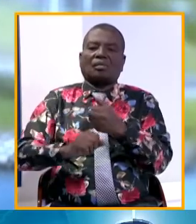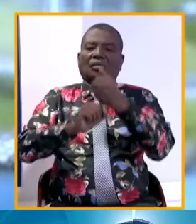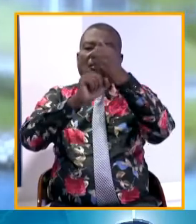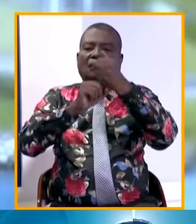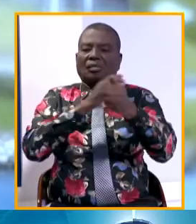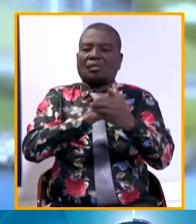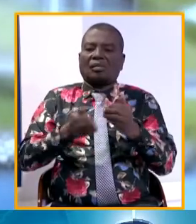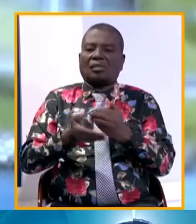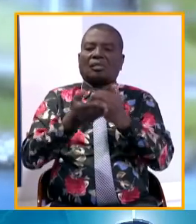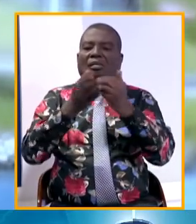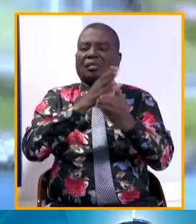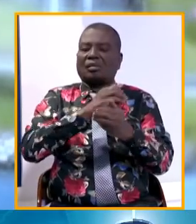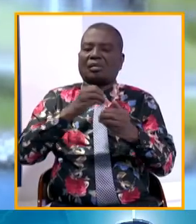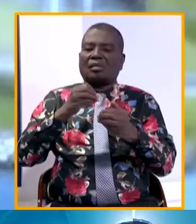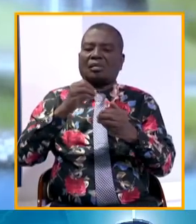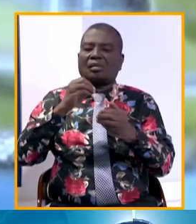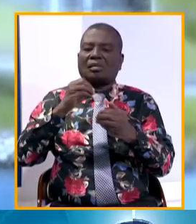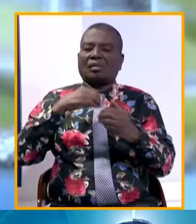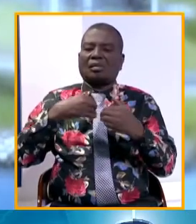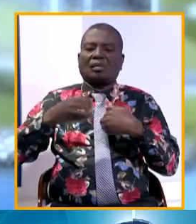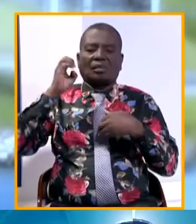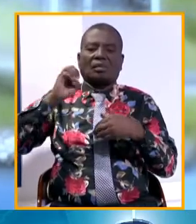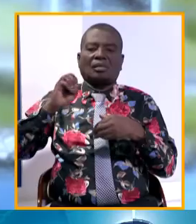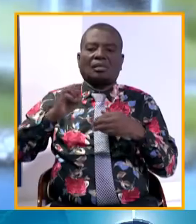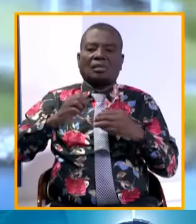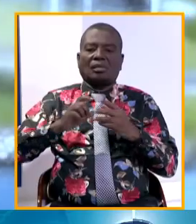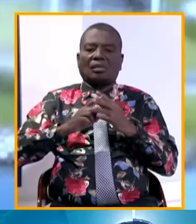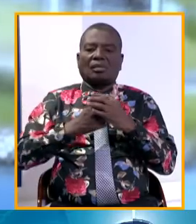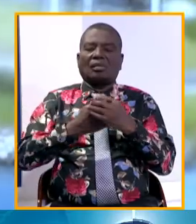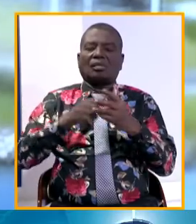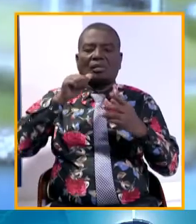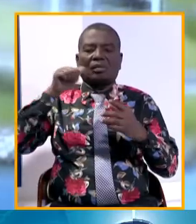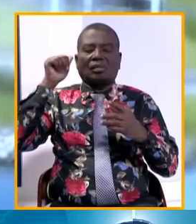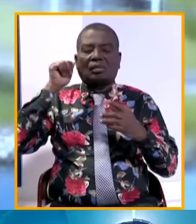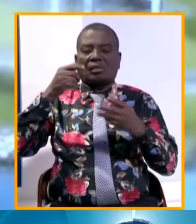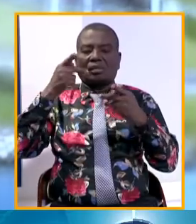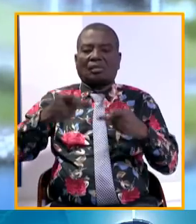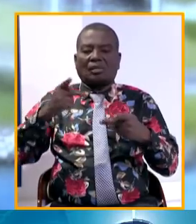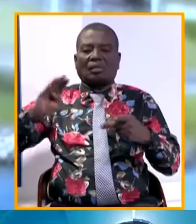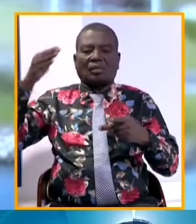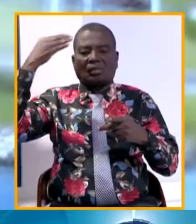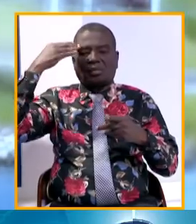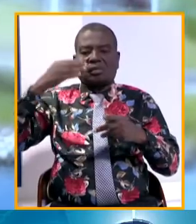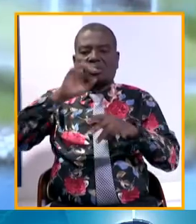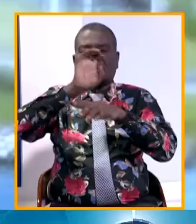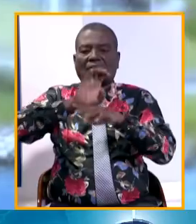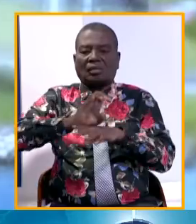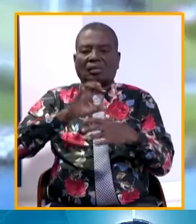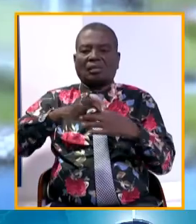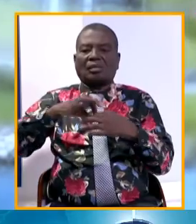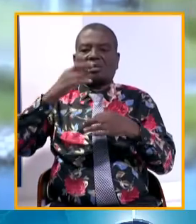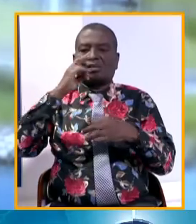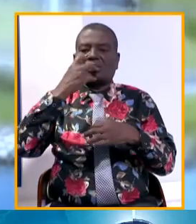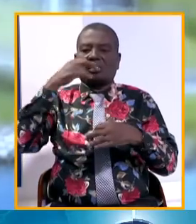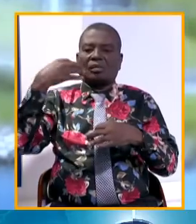créateurs et designers a été lancé hier dans la commune de Cocody. C'était en présence de la ministre de la Culture et de la